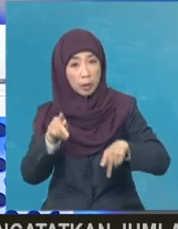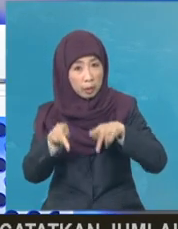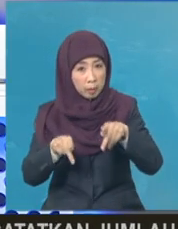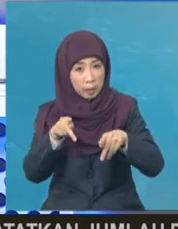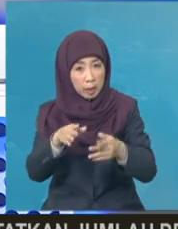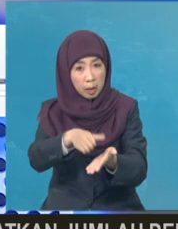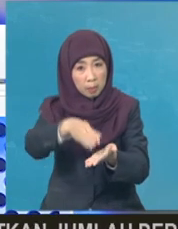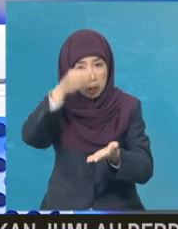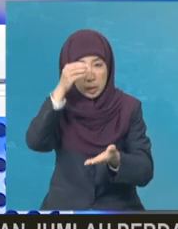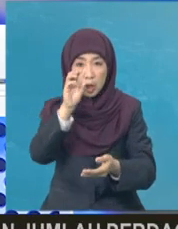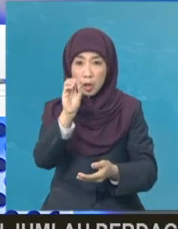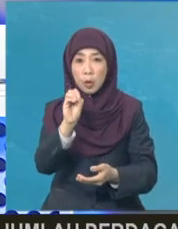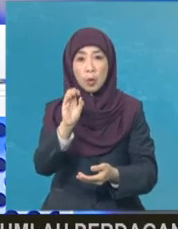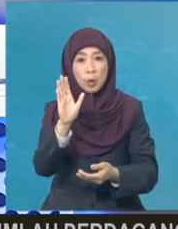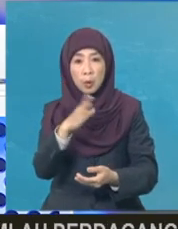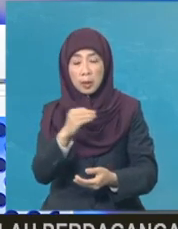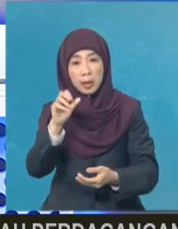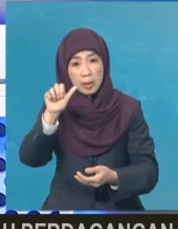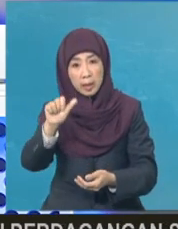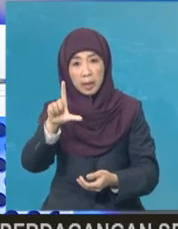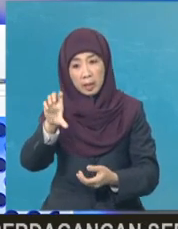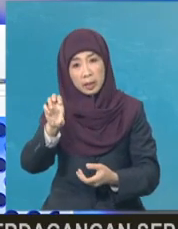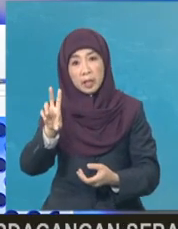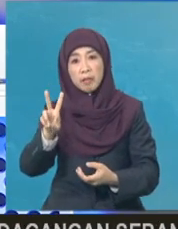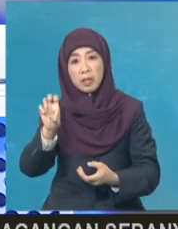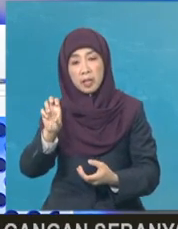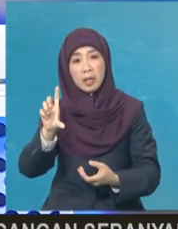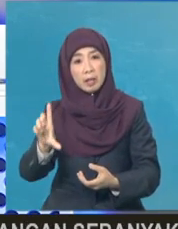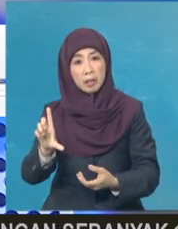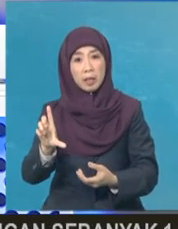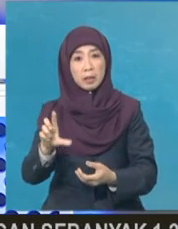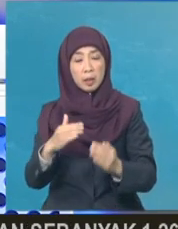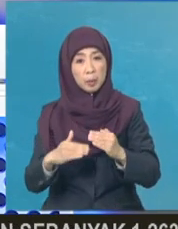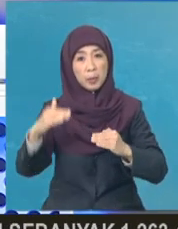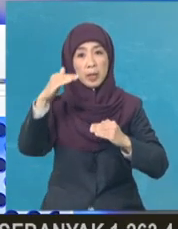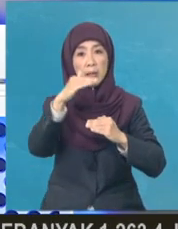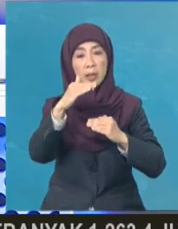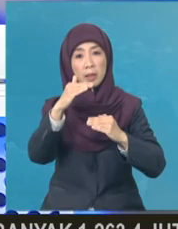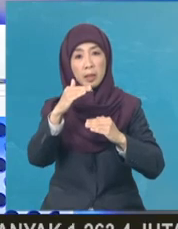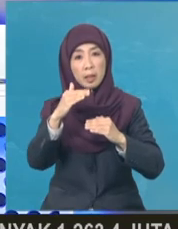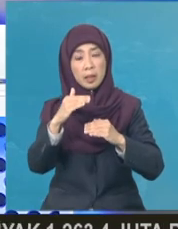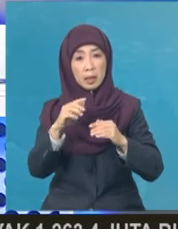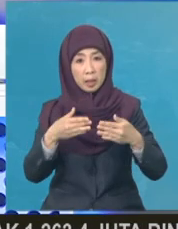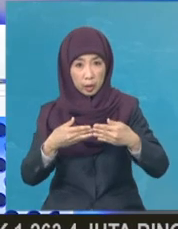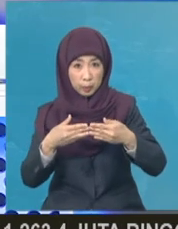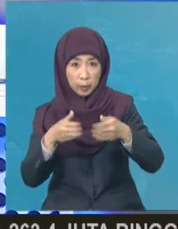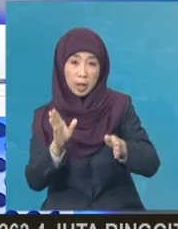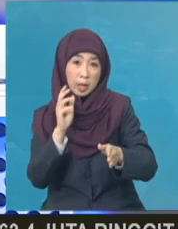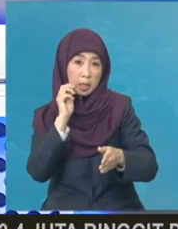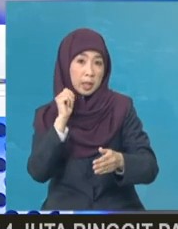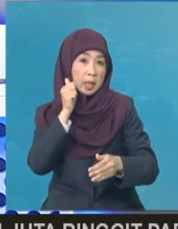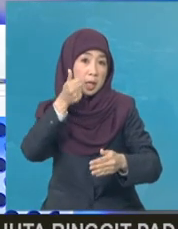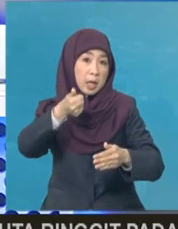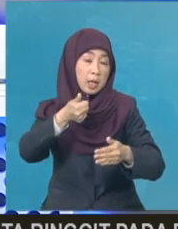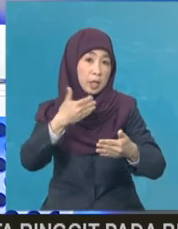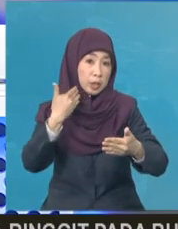pelajar lepas anoda ne ya ingin melanjutkan pengajian ke peringkat tinggi holiday collection belum selesai guys Oke ini